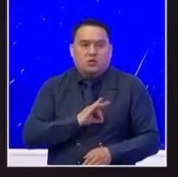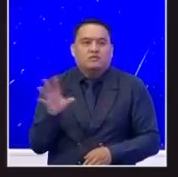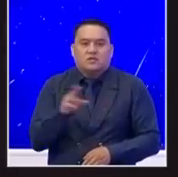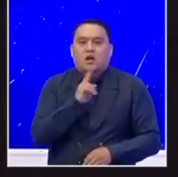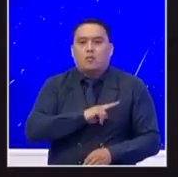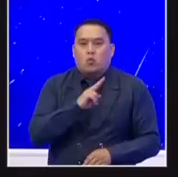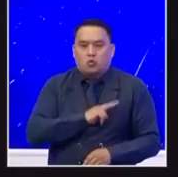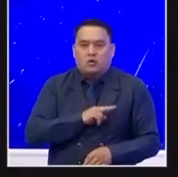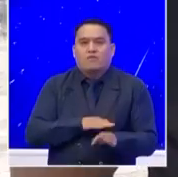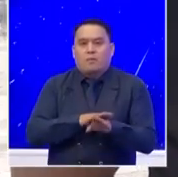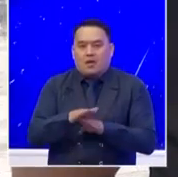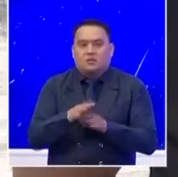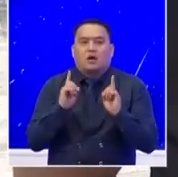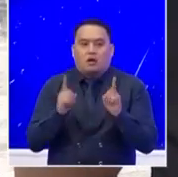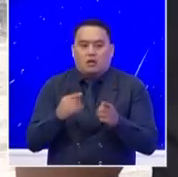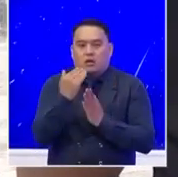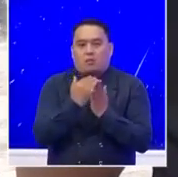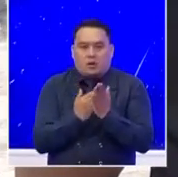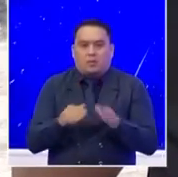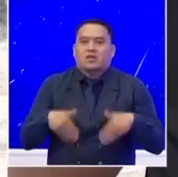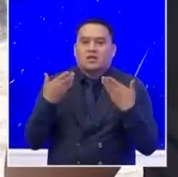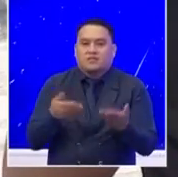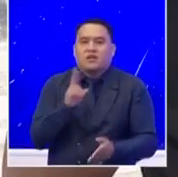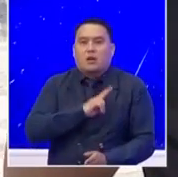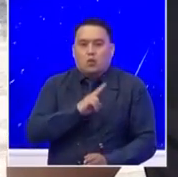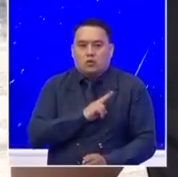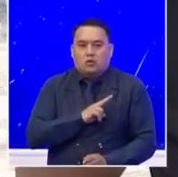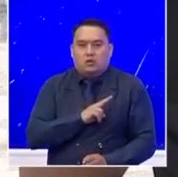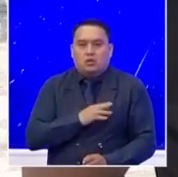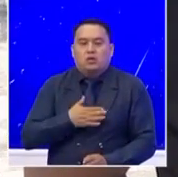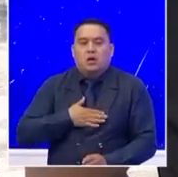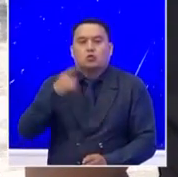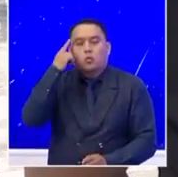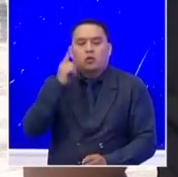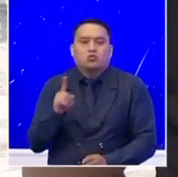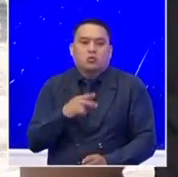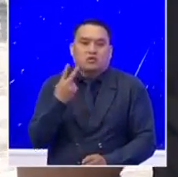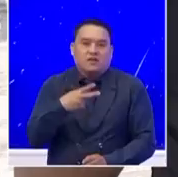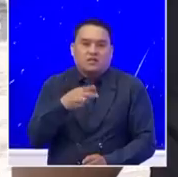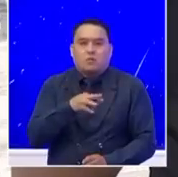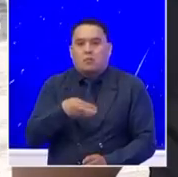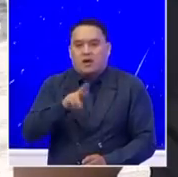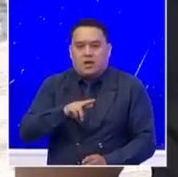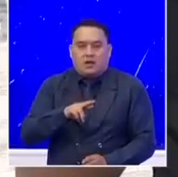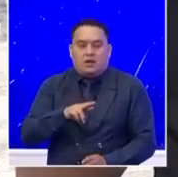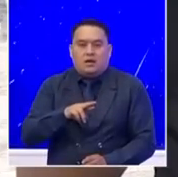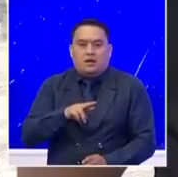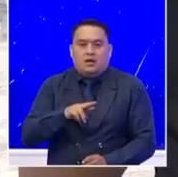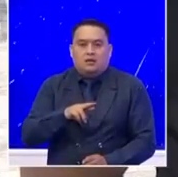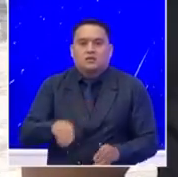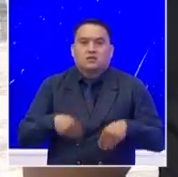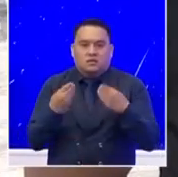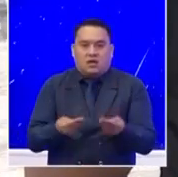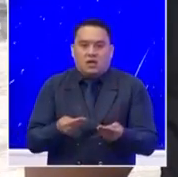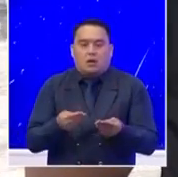работы выполняются согласно графику производства работ. Ну, думаем, уже 20 мая текущего года мы сдадим